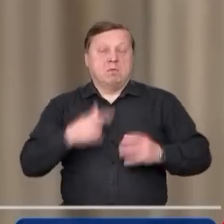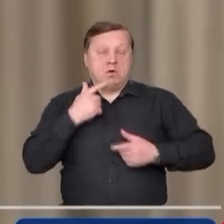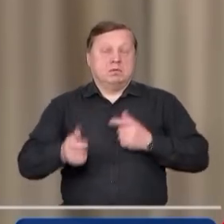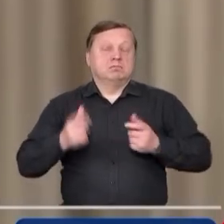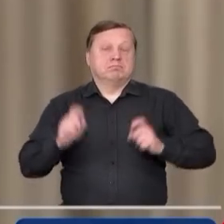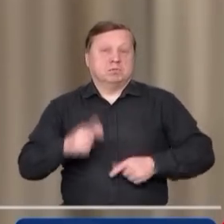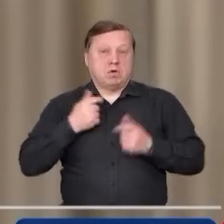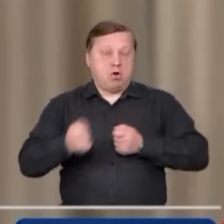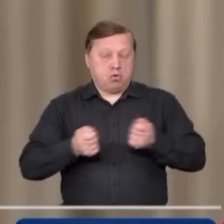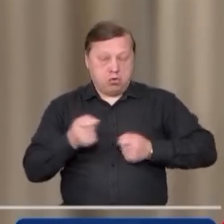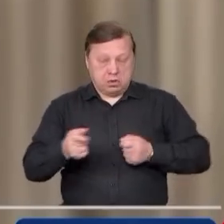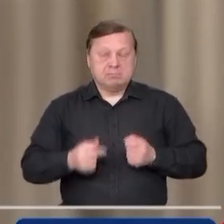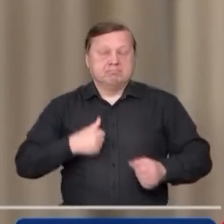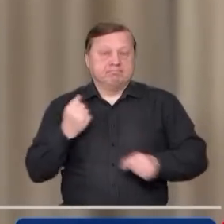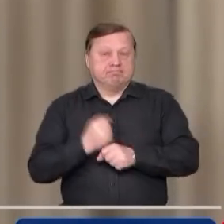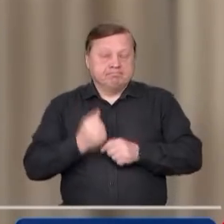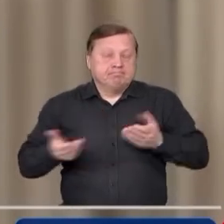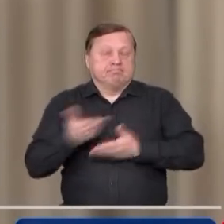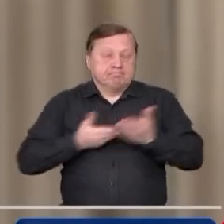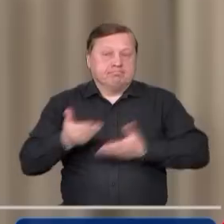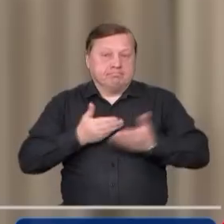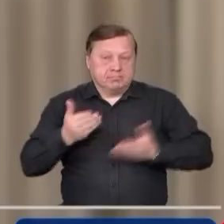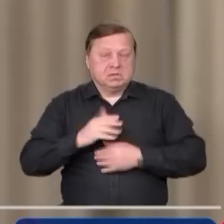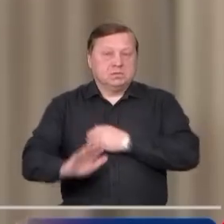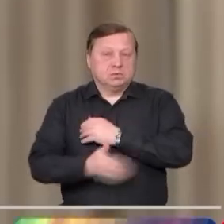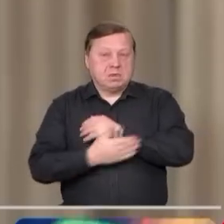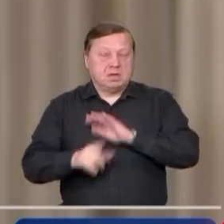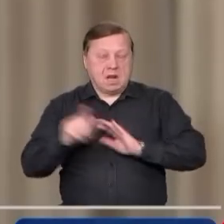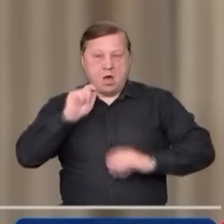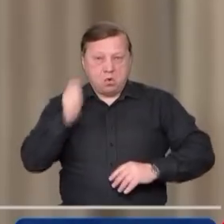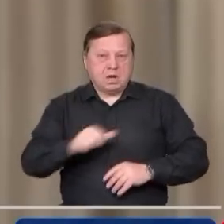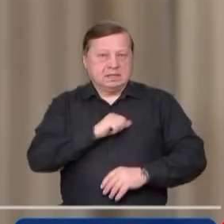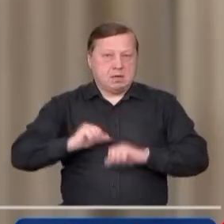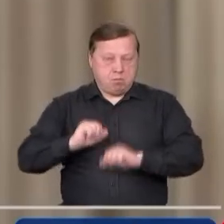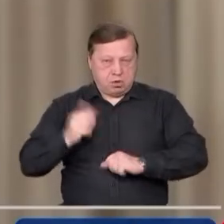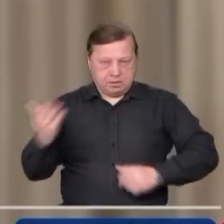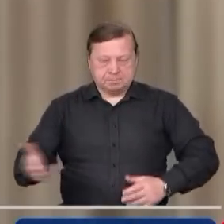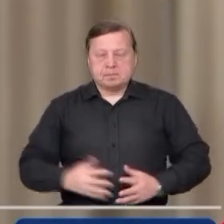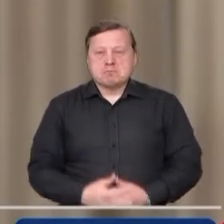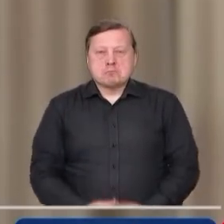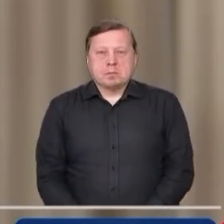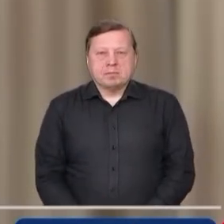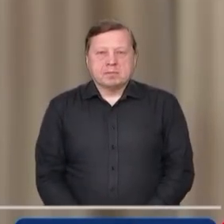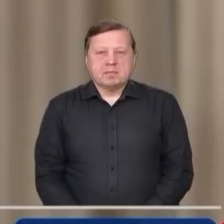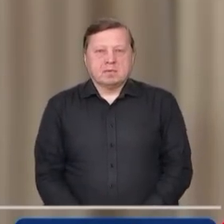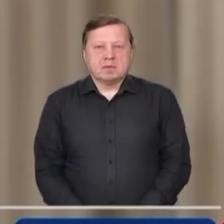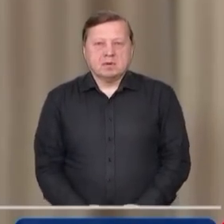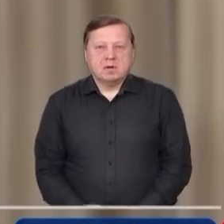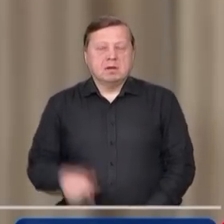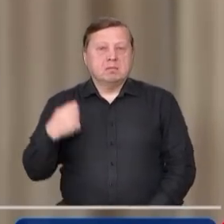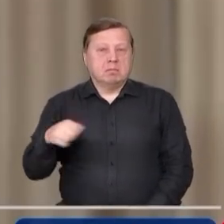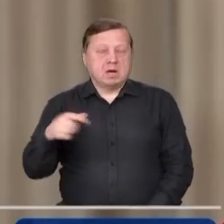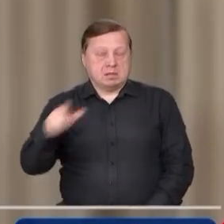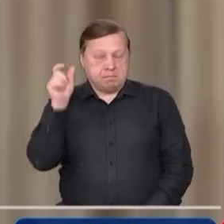Ukraine's self-defense. Pracujemy na rzecz wsparcia samoobrony Ukrainy. Jak powiedział